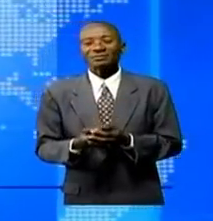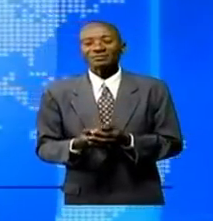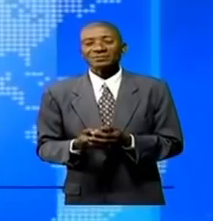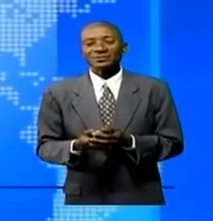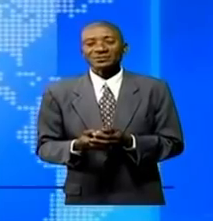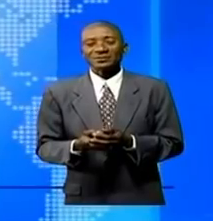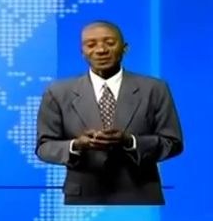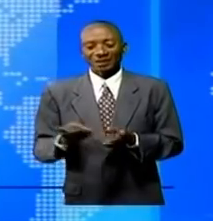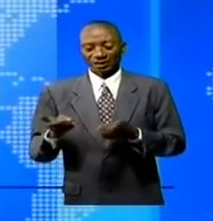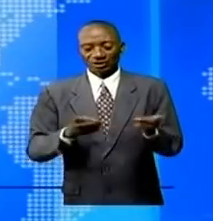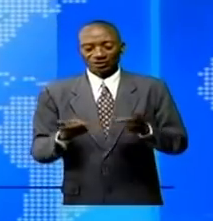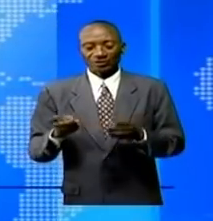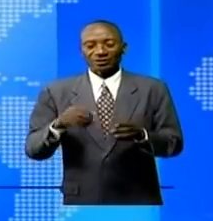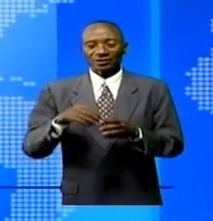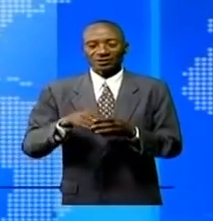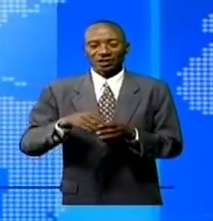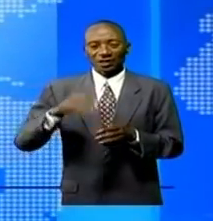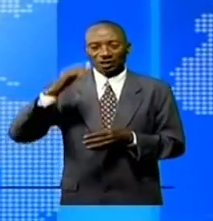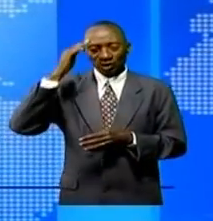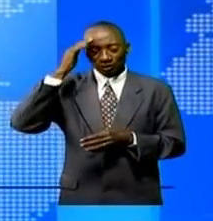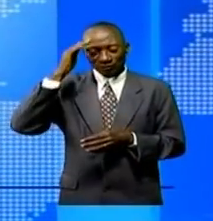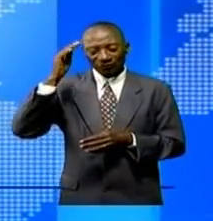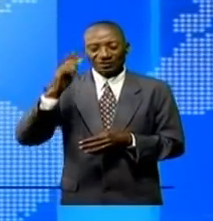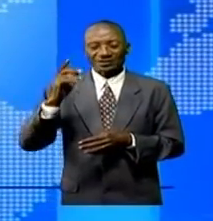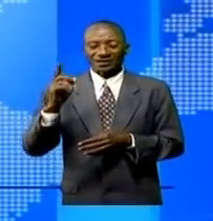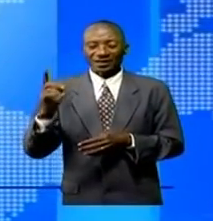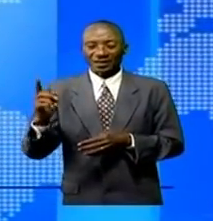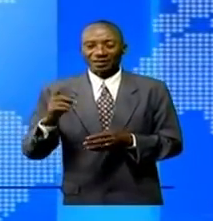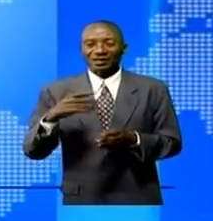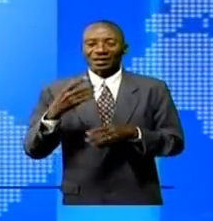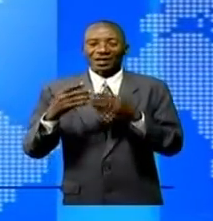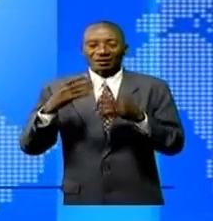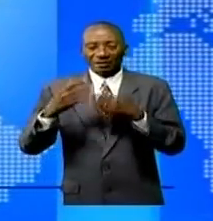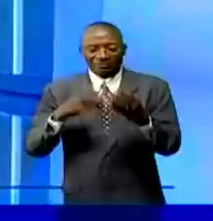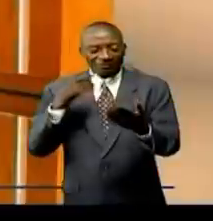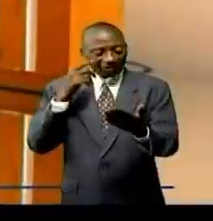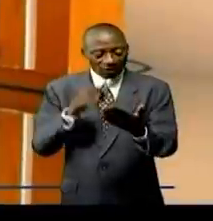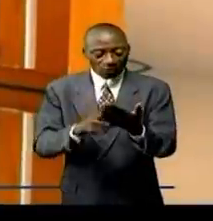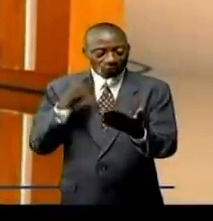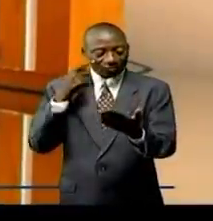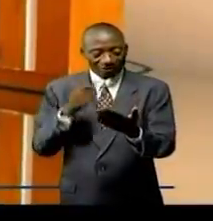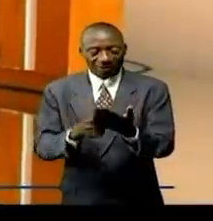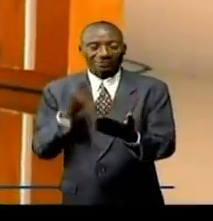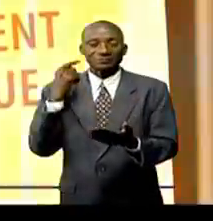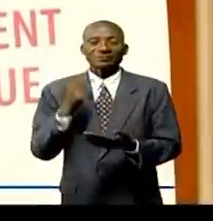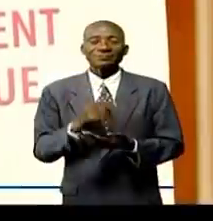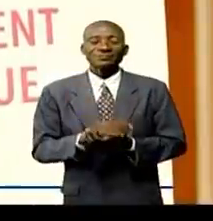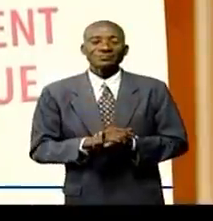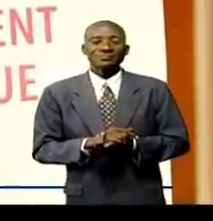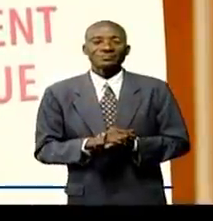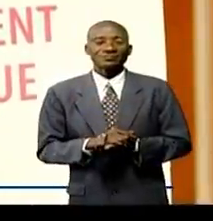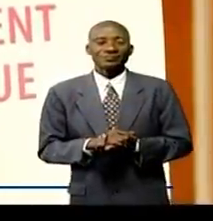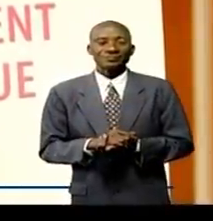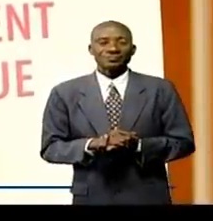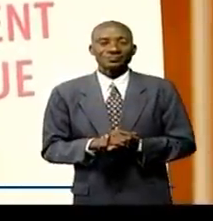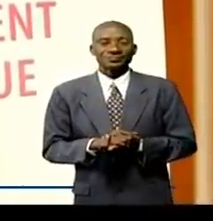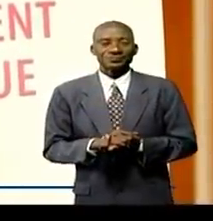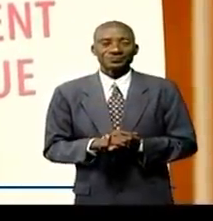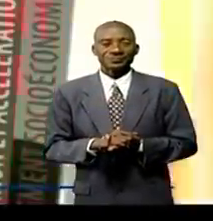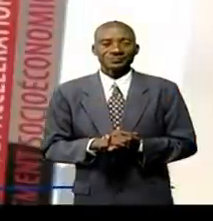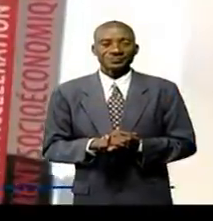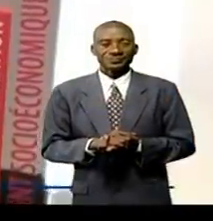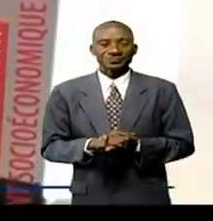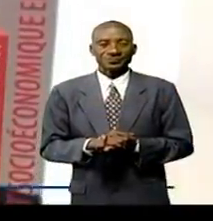de l'Université de Kinshasa aux USA. Un reportage de José Ndoumbi. Décentralisation et accélération du développement socio-économique de l'Afrique,